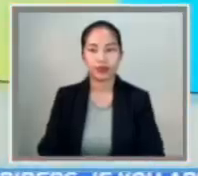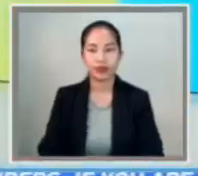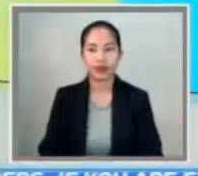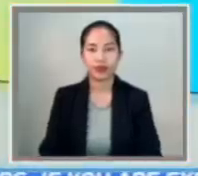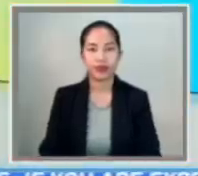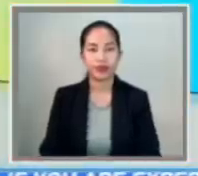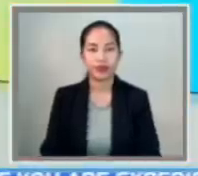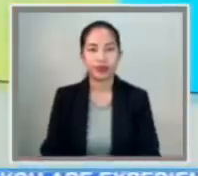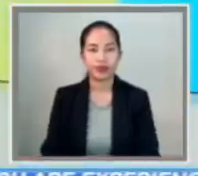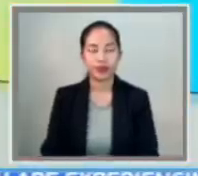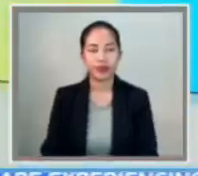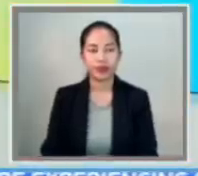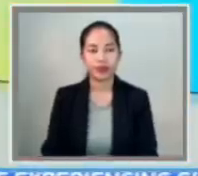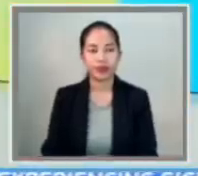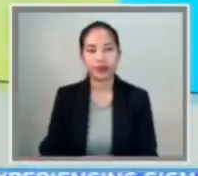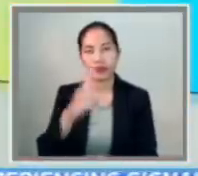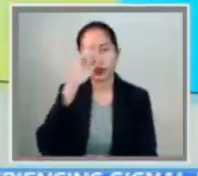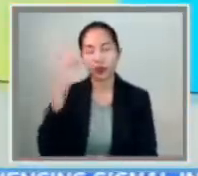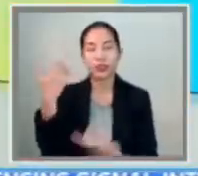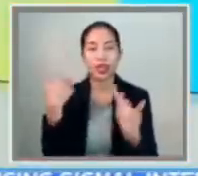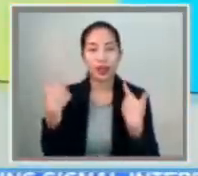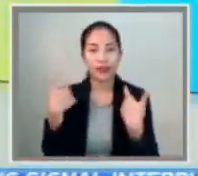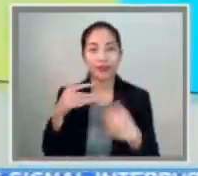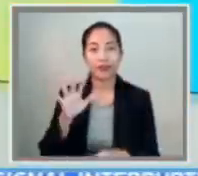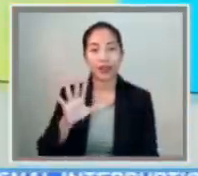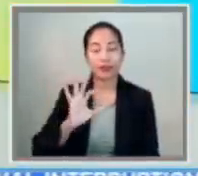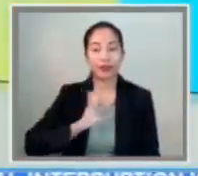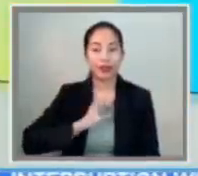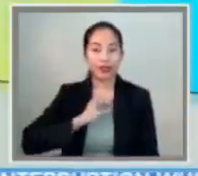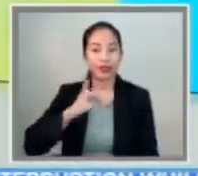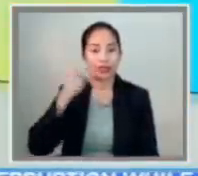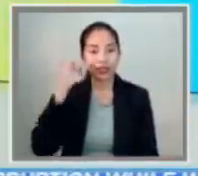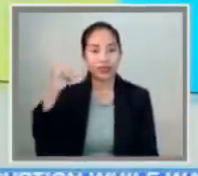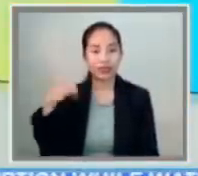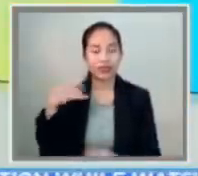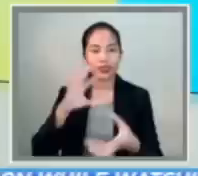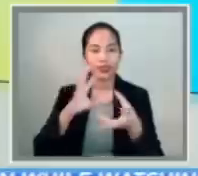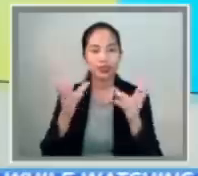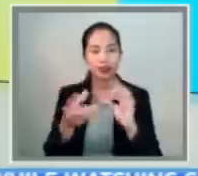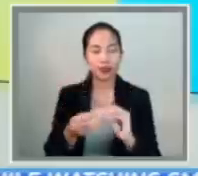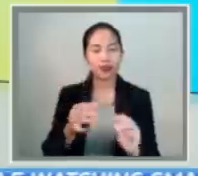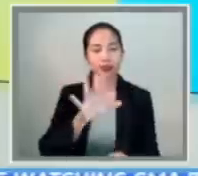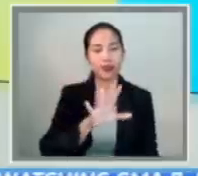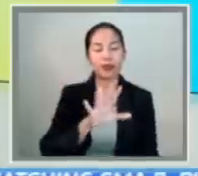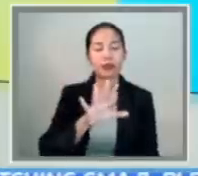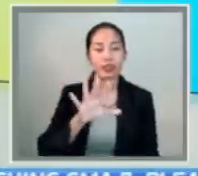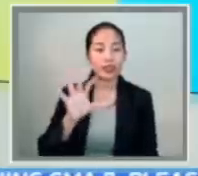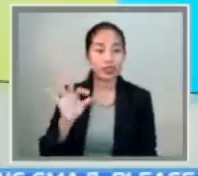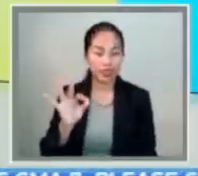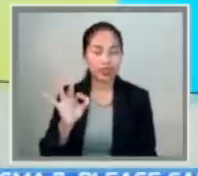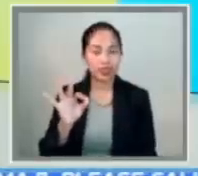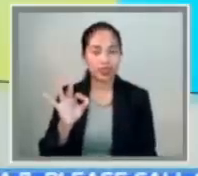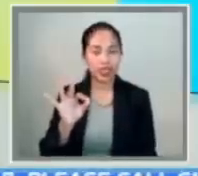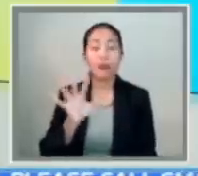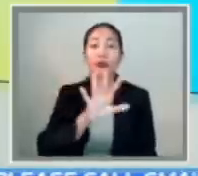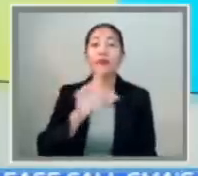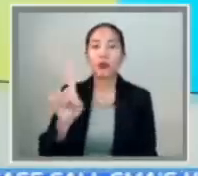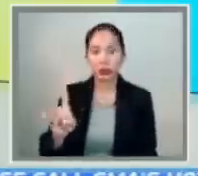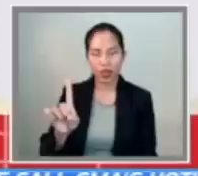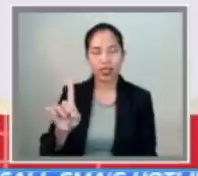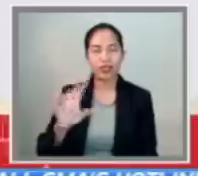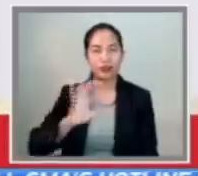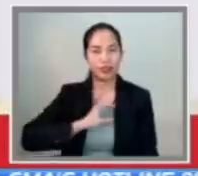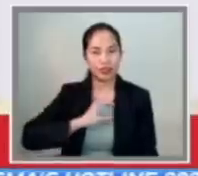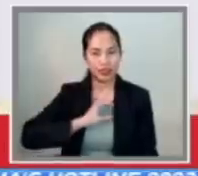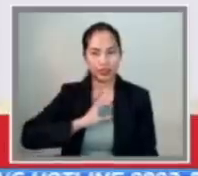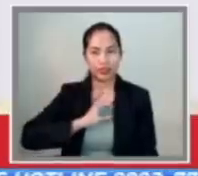Dahil sa 5 medalya kahapon, 51 na ang gold medals ng Pilipinas sa 2023 Southeast Asian Games. Kabilang po